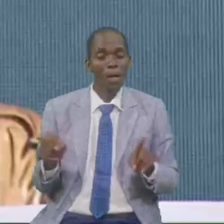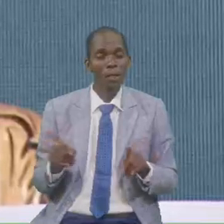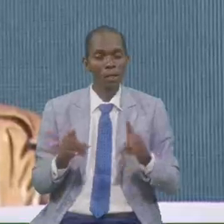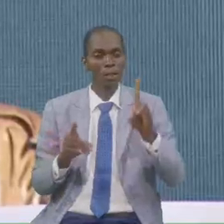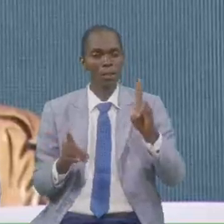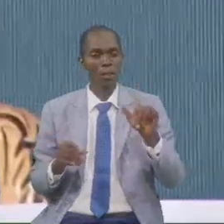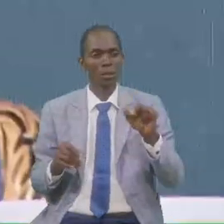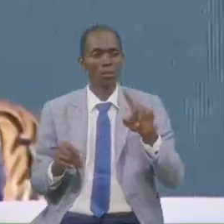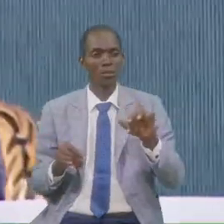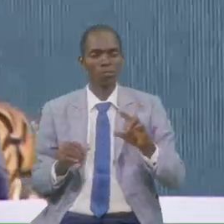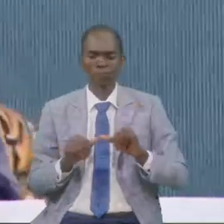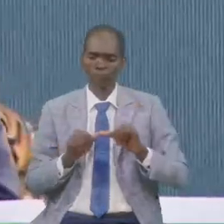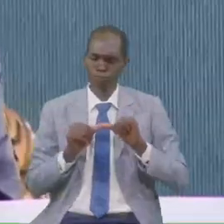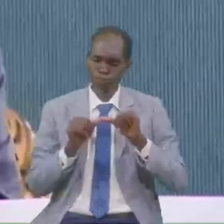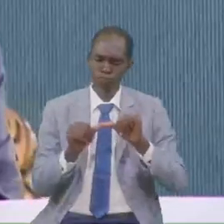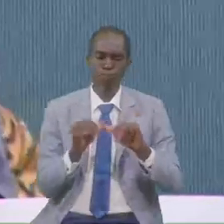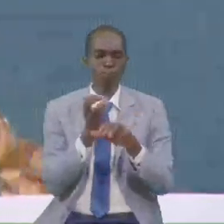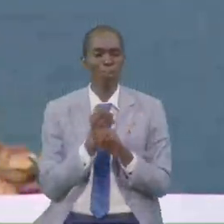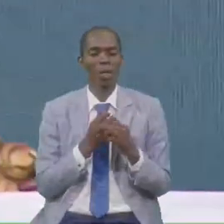David a gardé le courage.